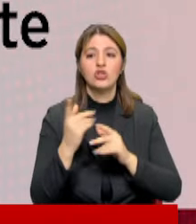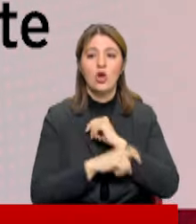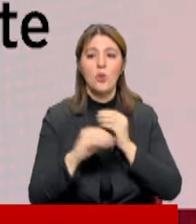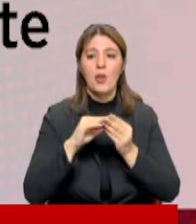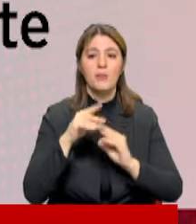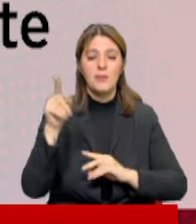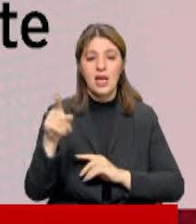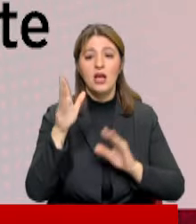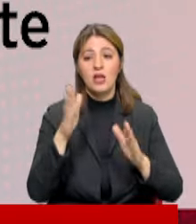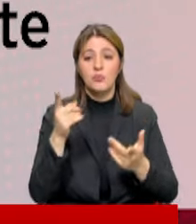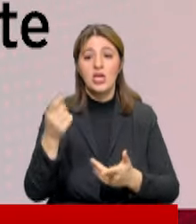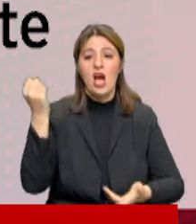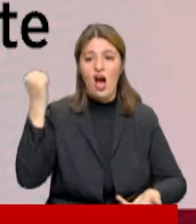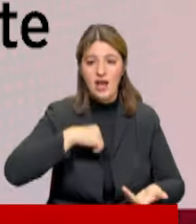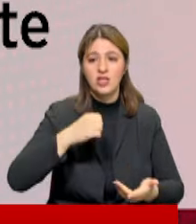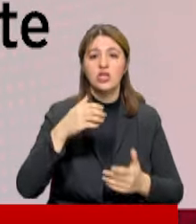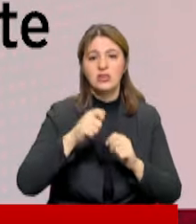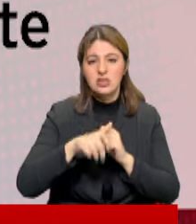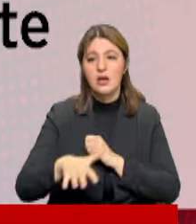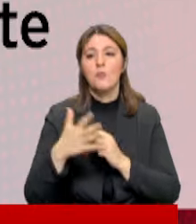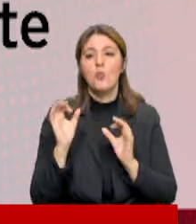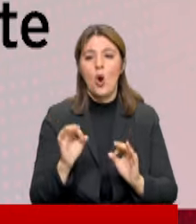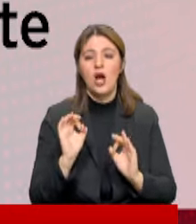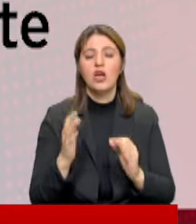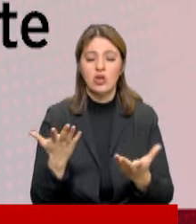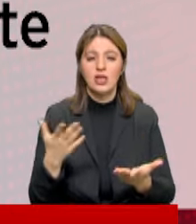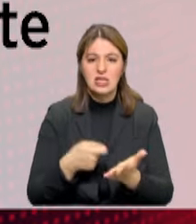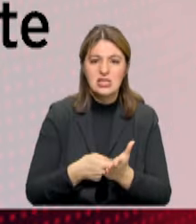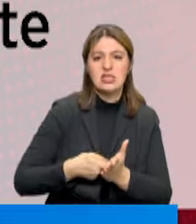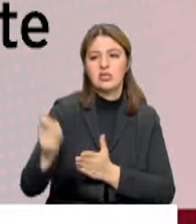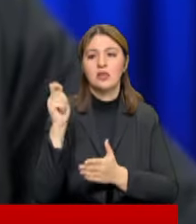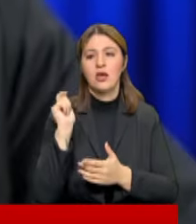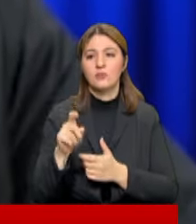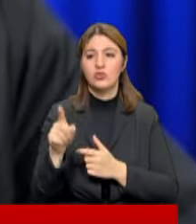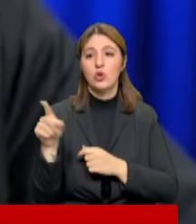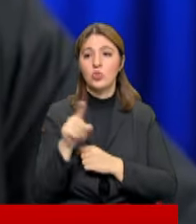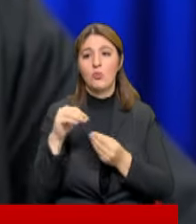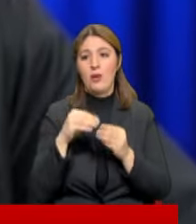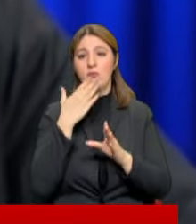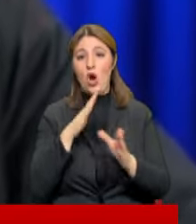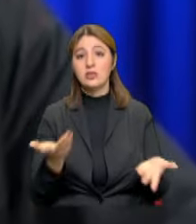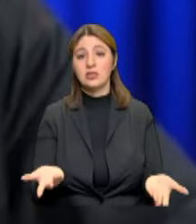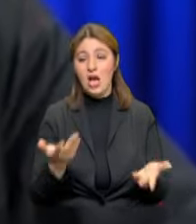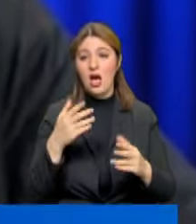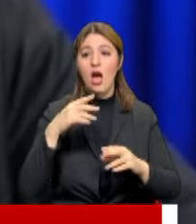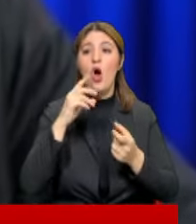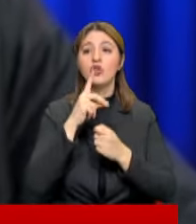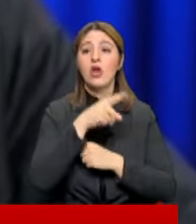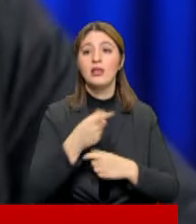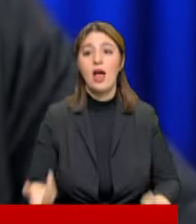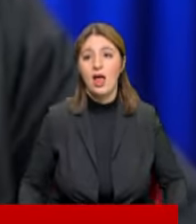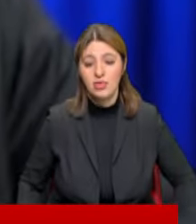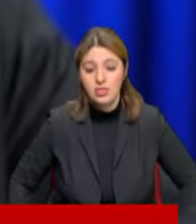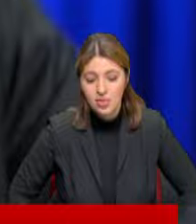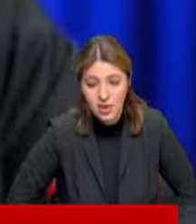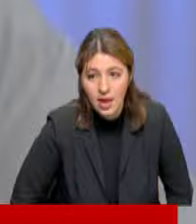terör sorun kaldı ki bu hiye kökü muhakkak suretle kazanacaktır Kürt sorunu yoksa Abdullah Öcalan'ı